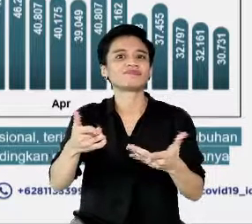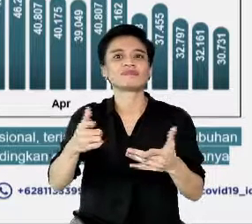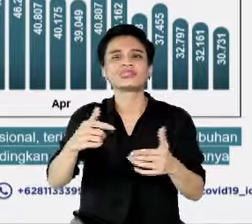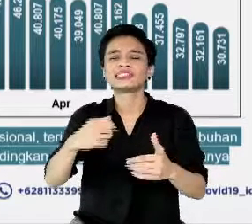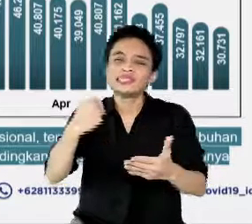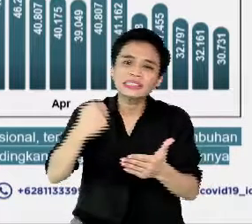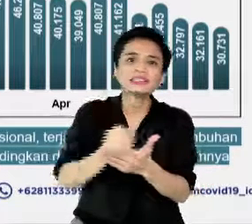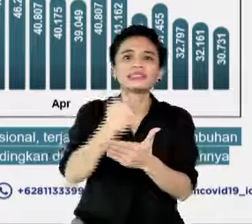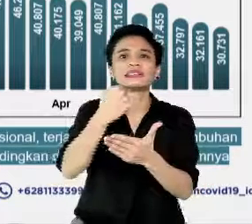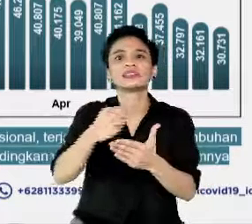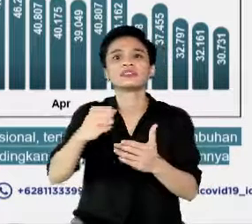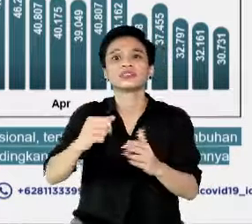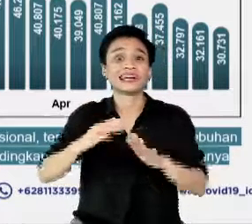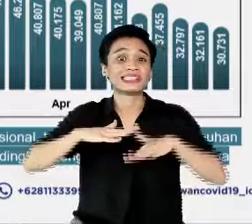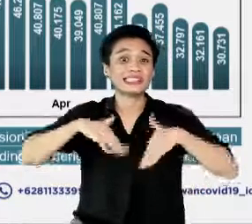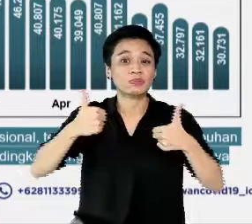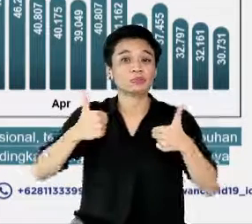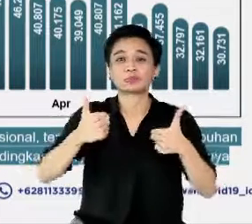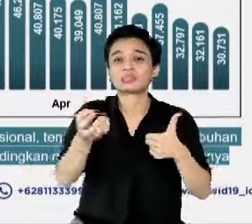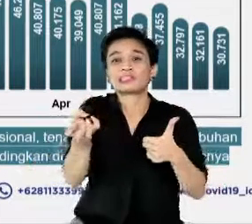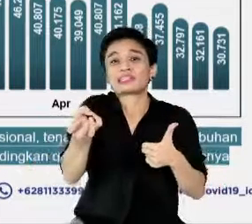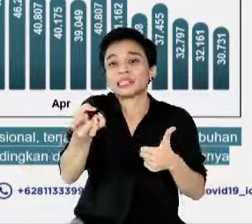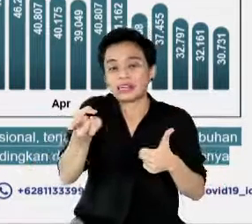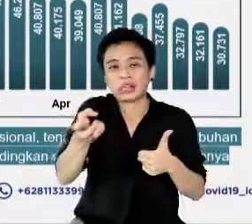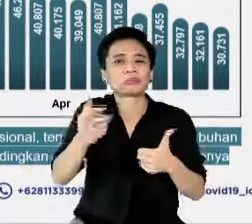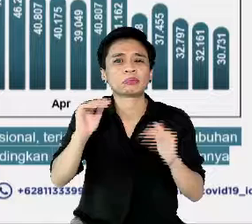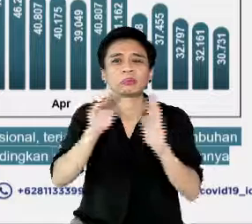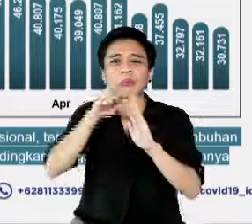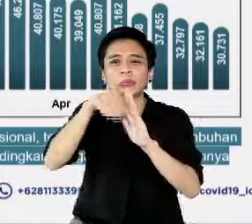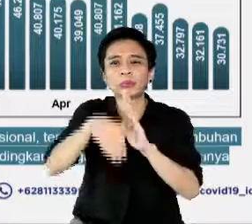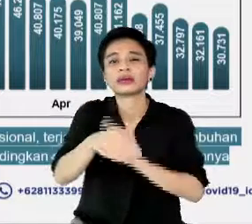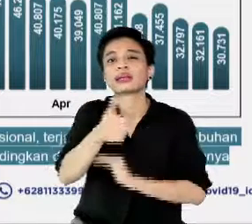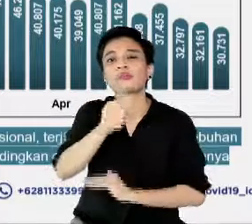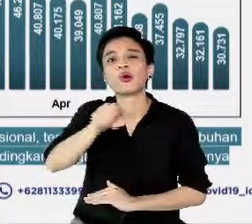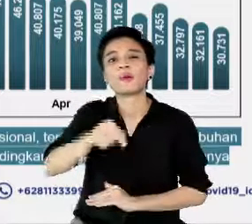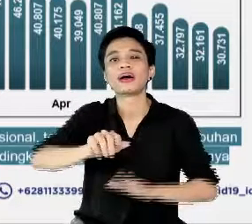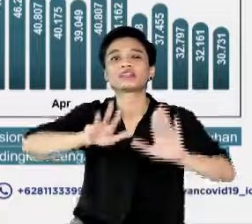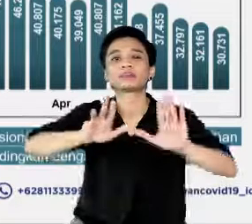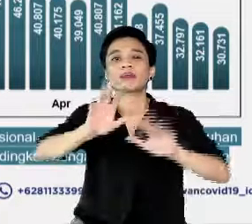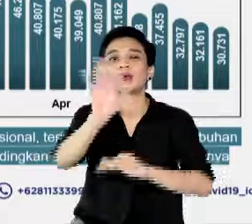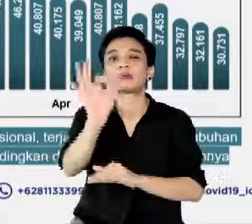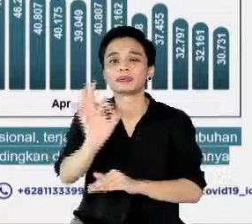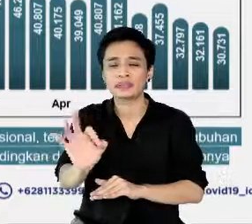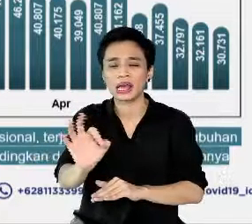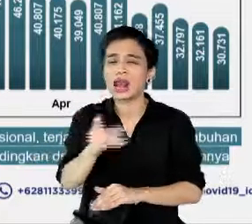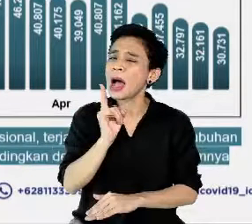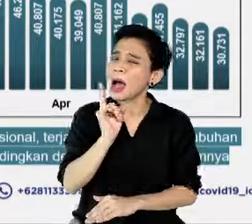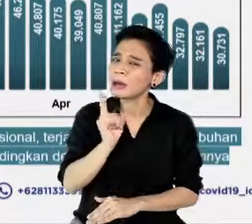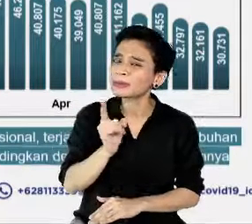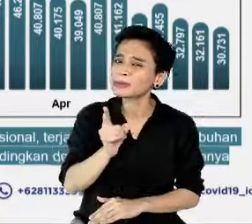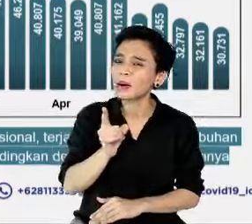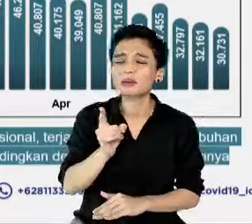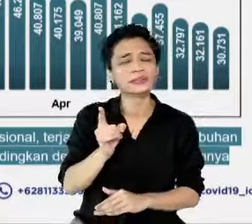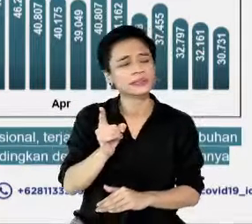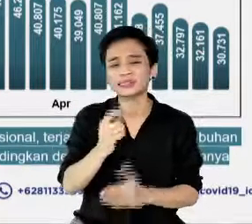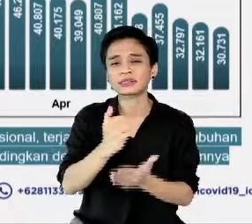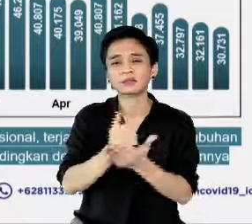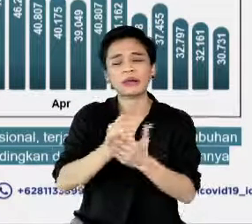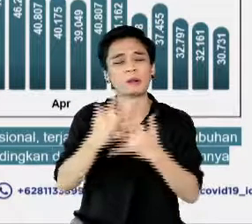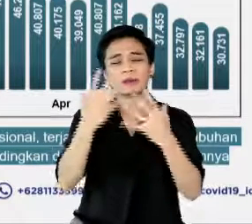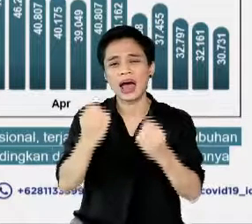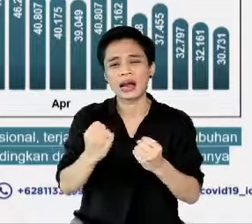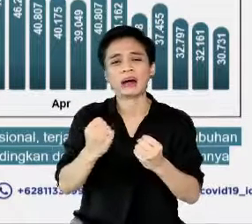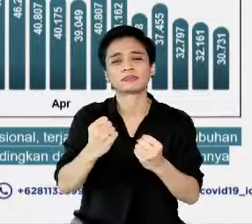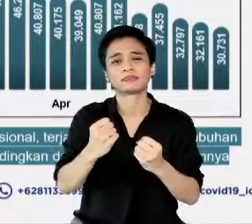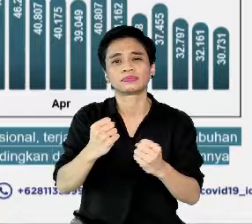di minggu ini terjadi penurunan kesembuhan sebesar enam sembilan persen hal ini merupakan perkembangan yang sangat tidak diharapkan